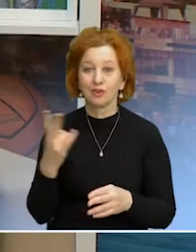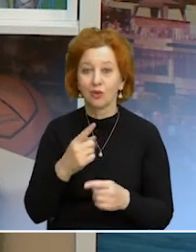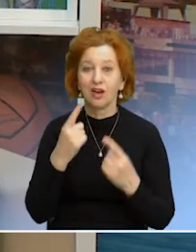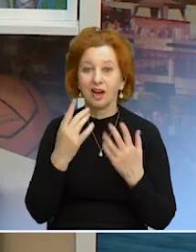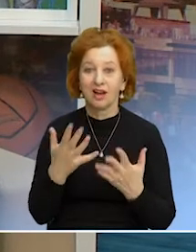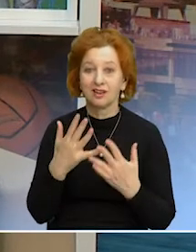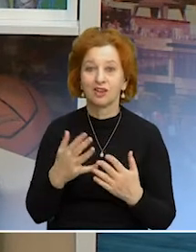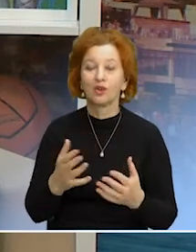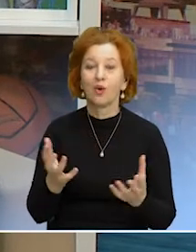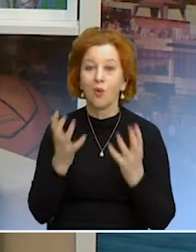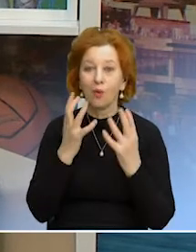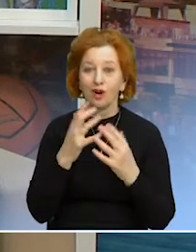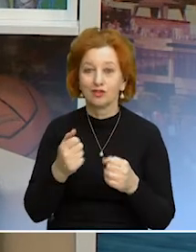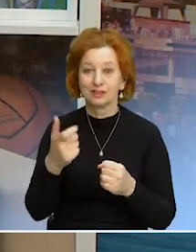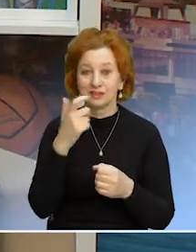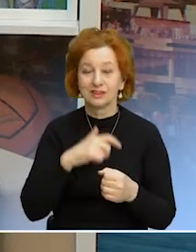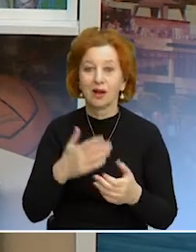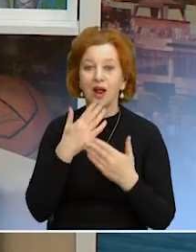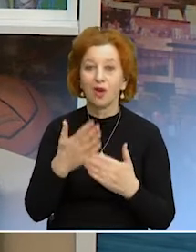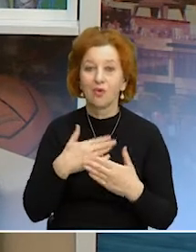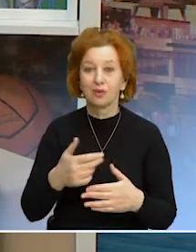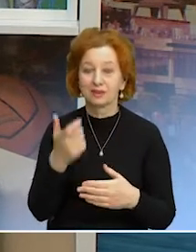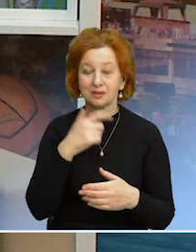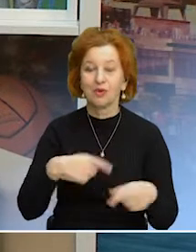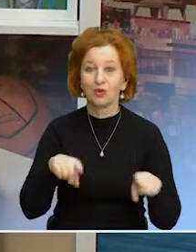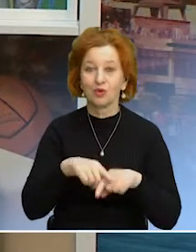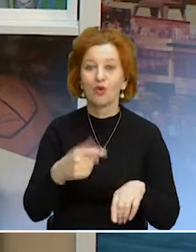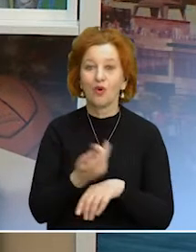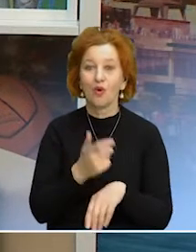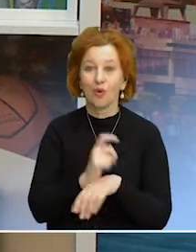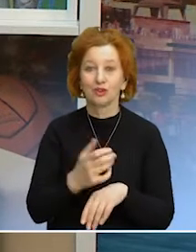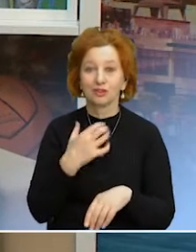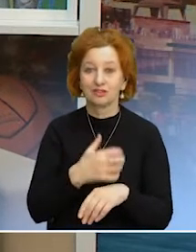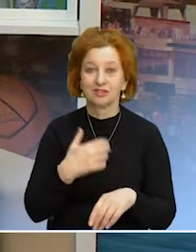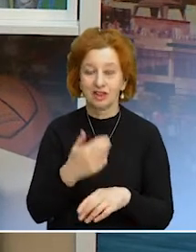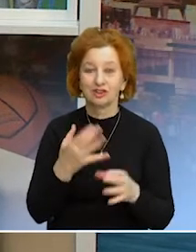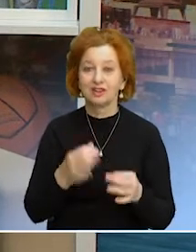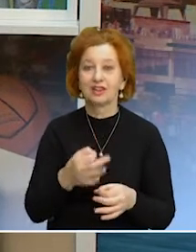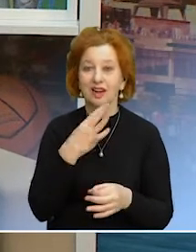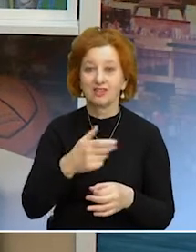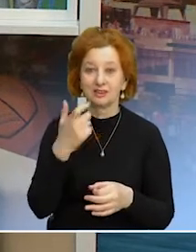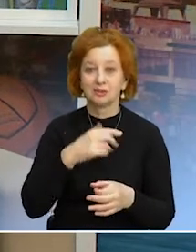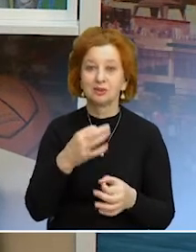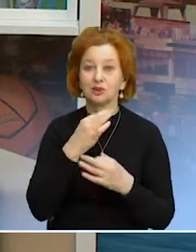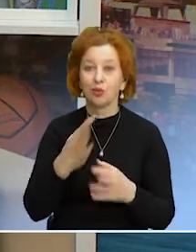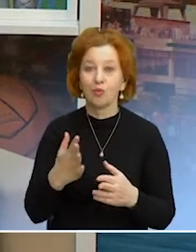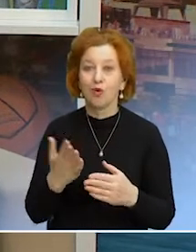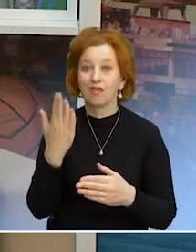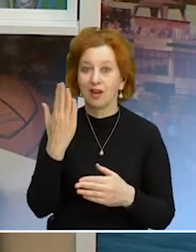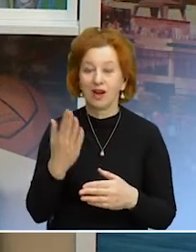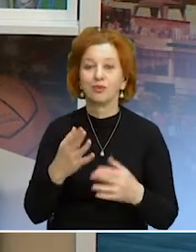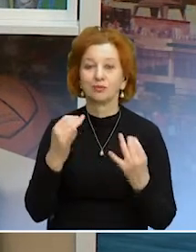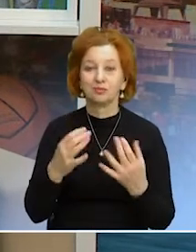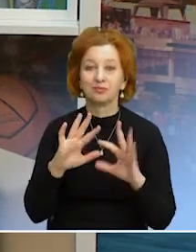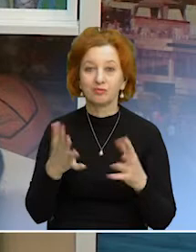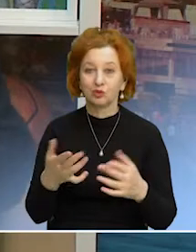нужно, конечно же, ухаживать за собой, любить себя, это тоже очень важно, тогда вы будете нравиться себе с любого ракурса. Ну,